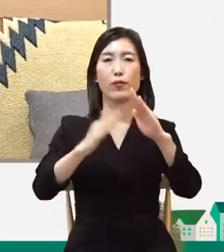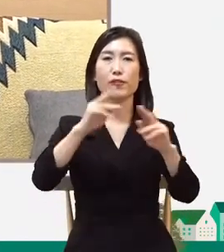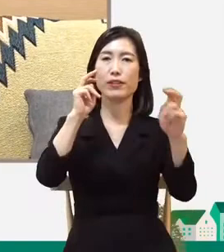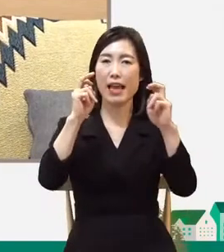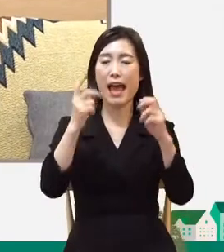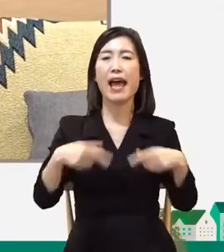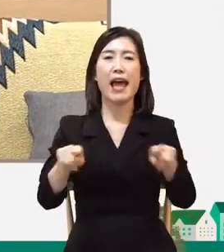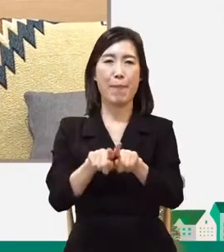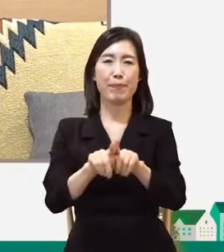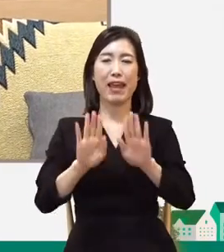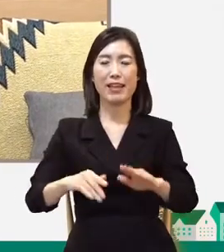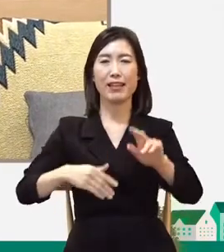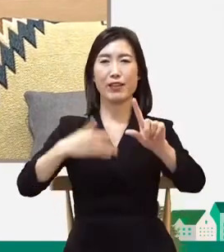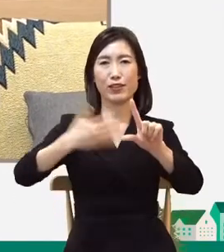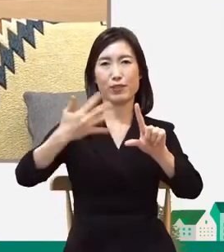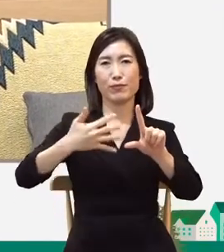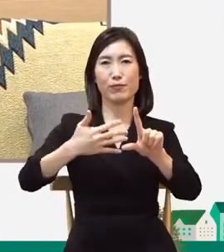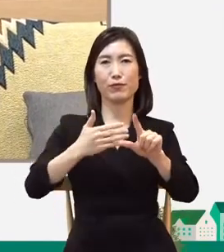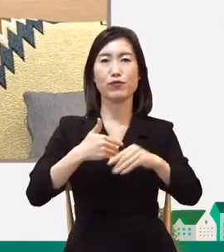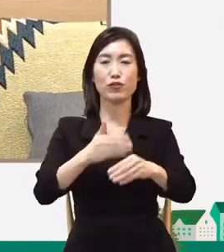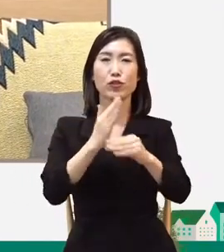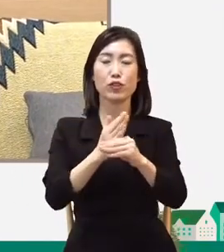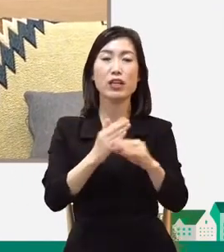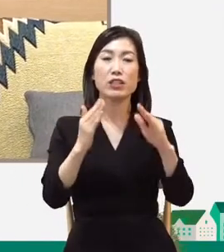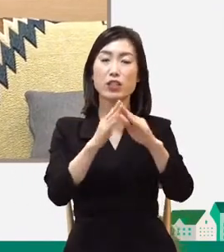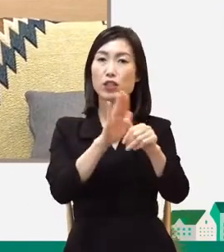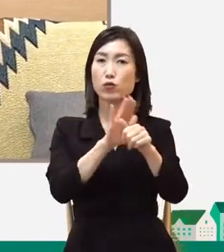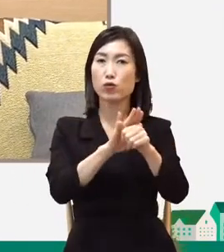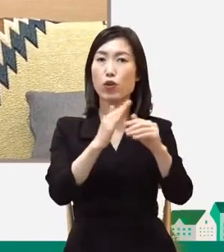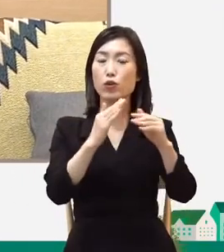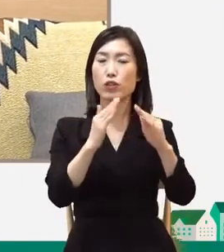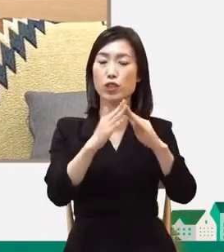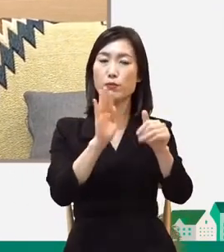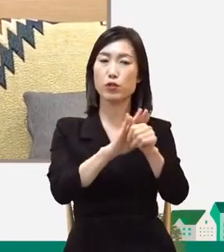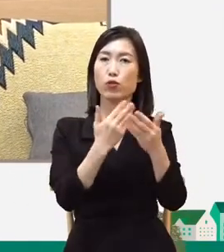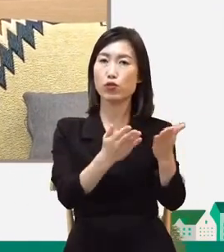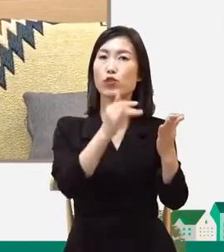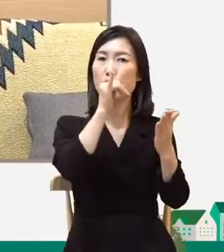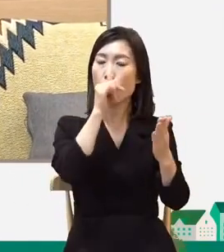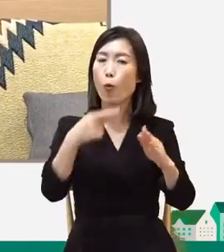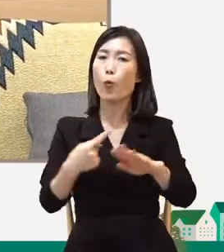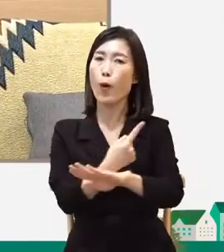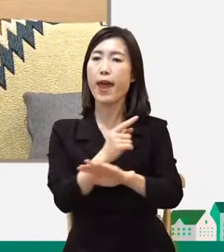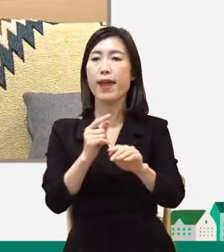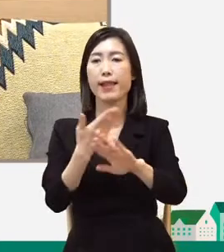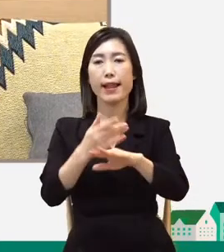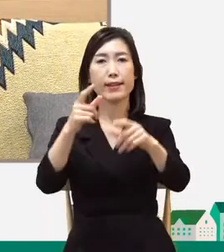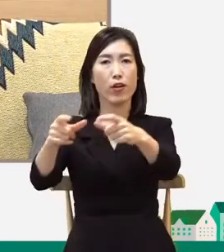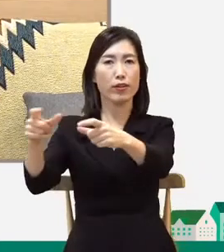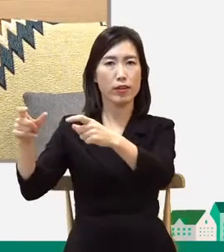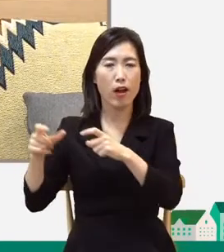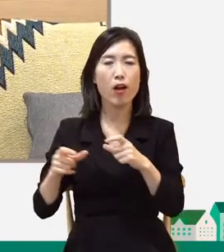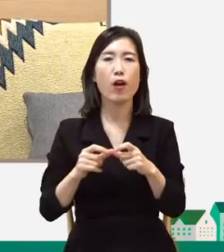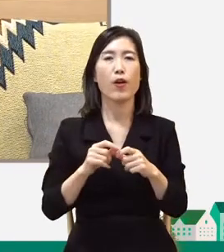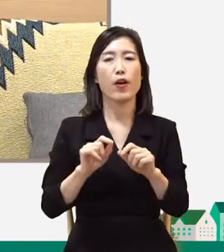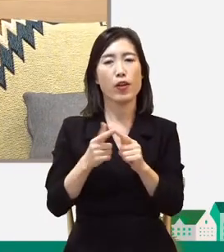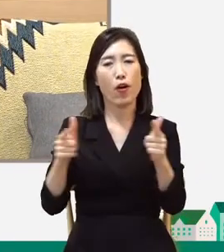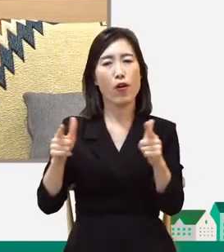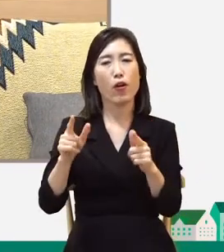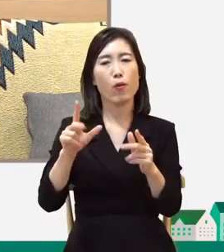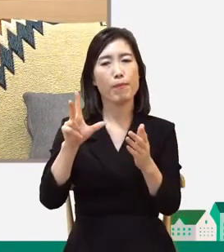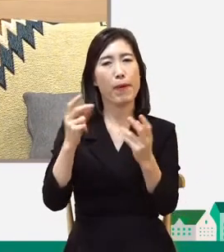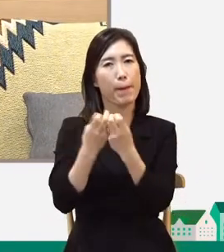서울 SH 서울주택도시공사가 함께 진행하는 지원주택도 있지만 사실은 이거 외에도 다양한 현장에서 다양하게